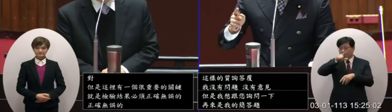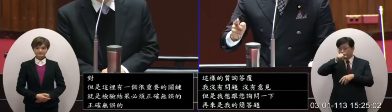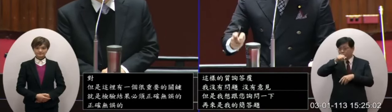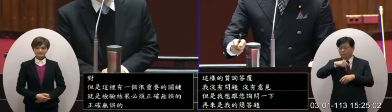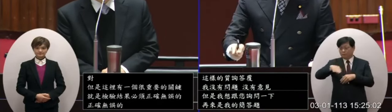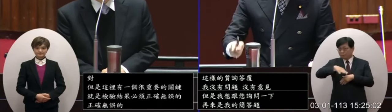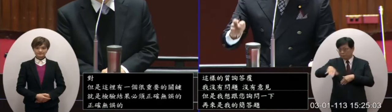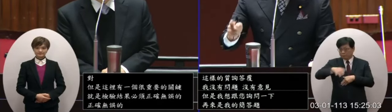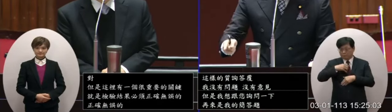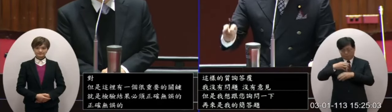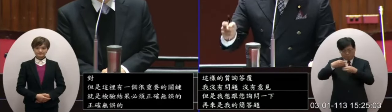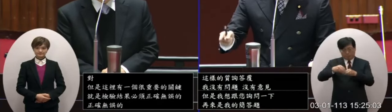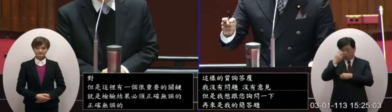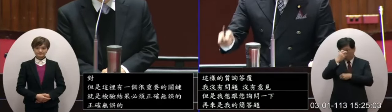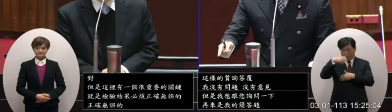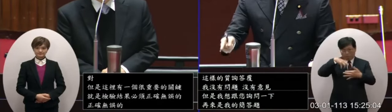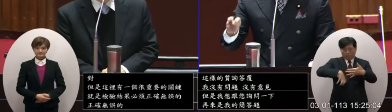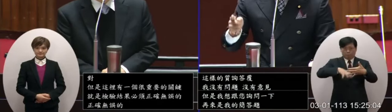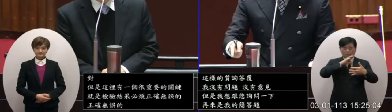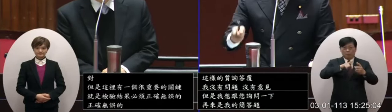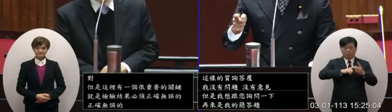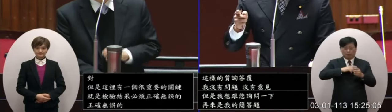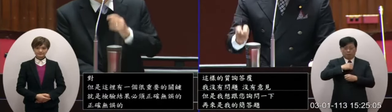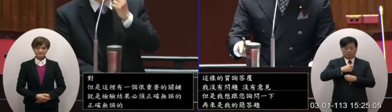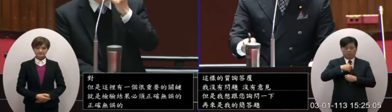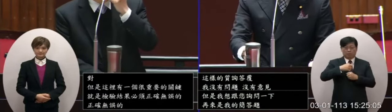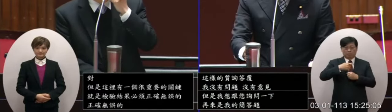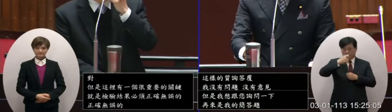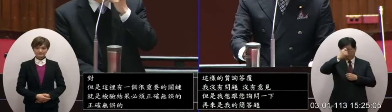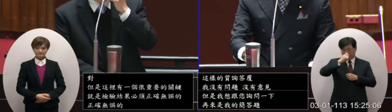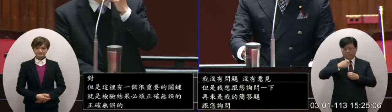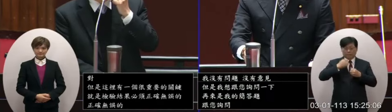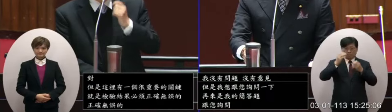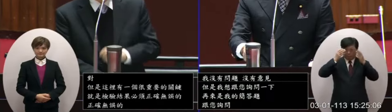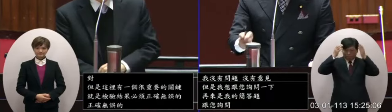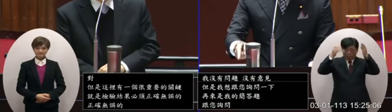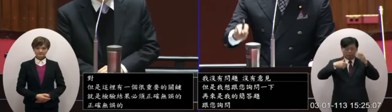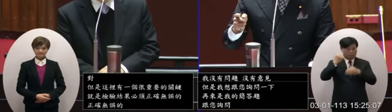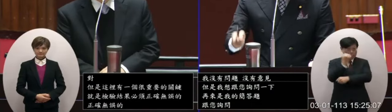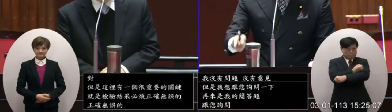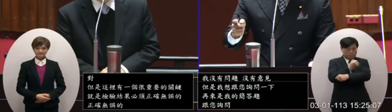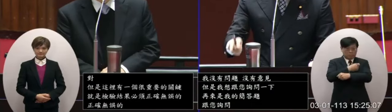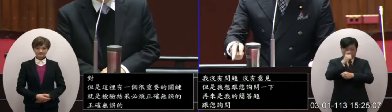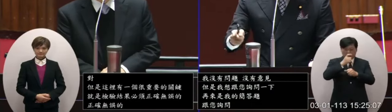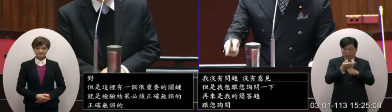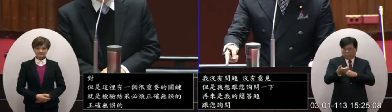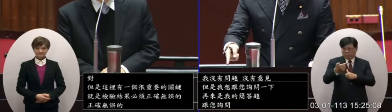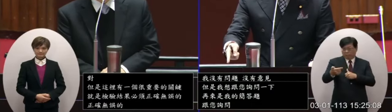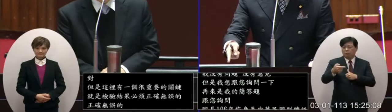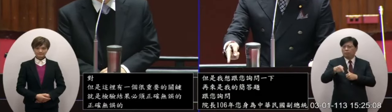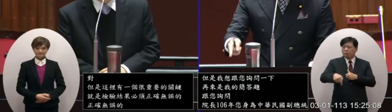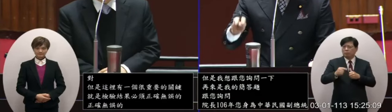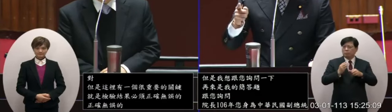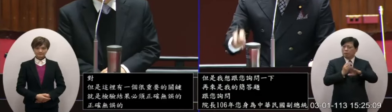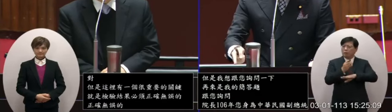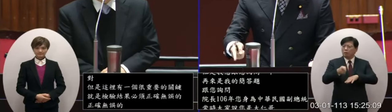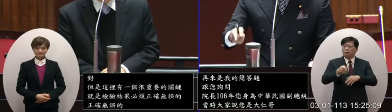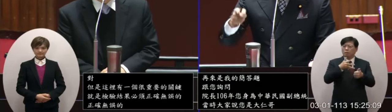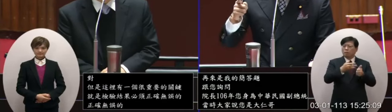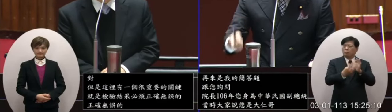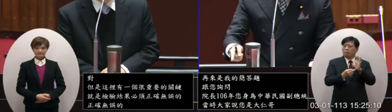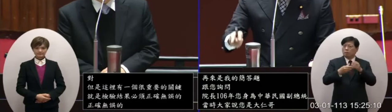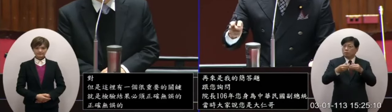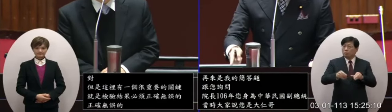蛋被验出带奥星含量超标的事件，鸡蛋到底怎么会有带奥星？请说